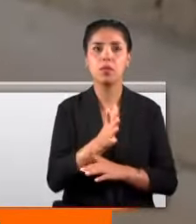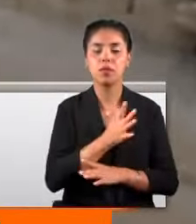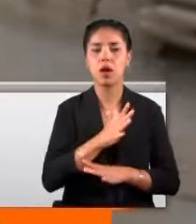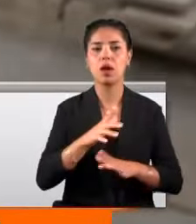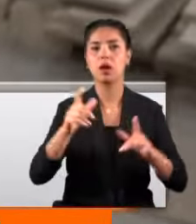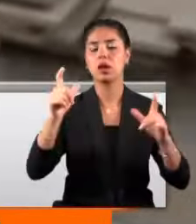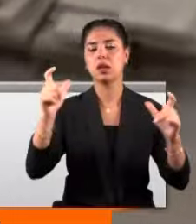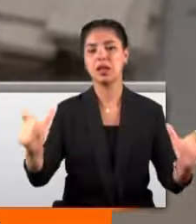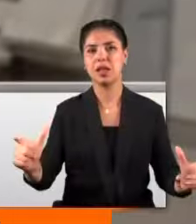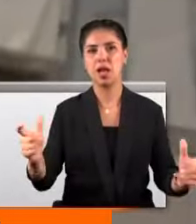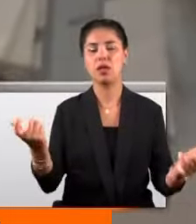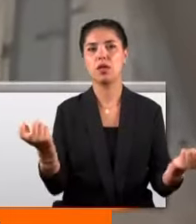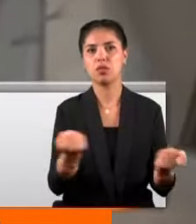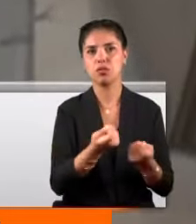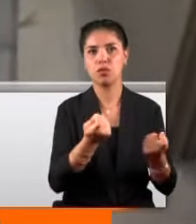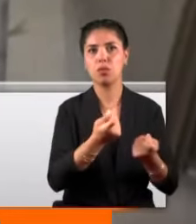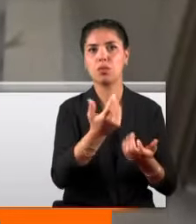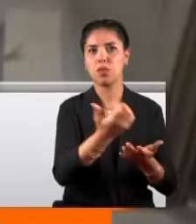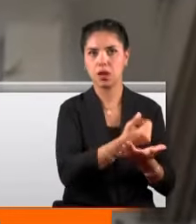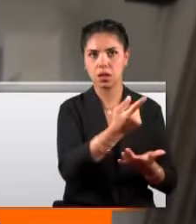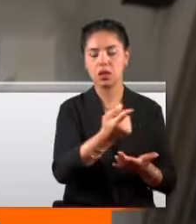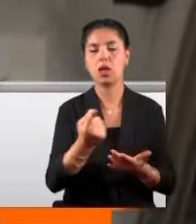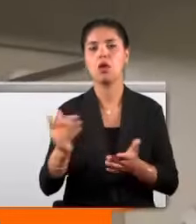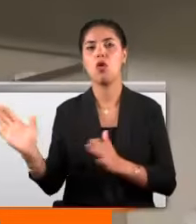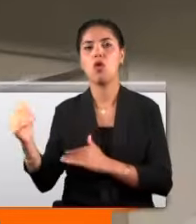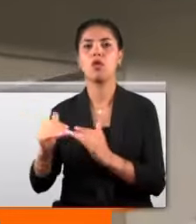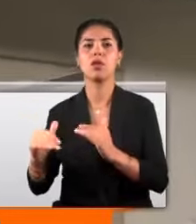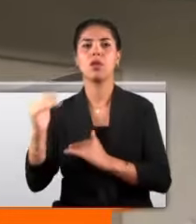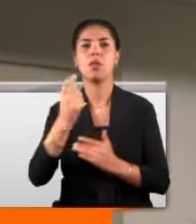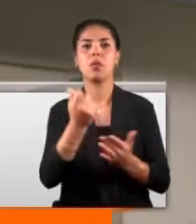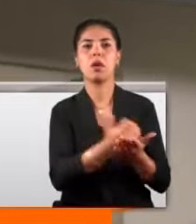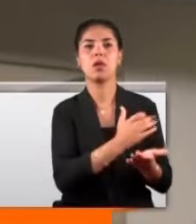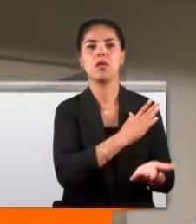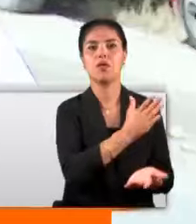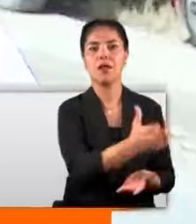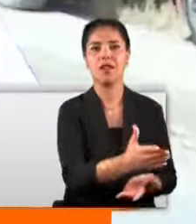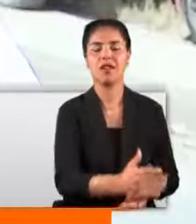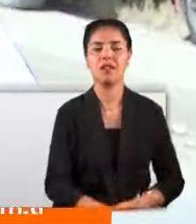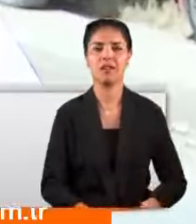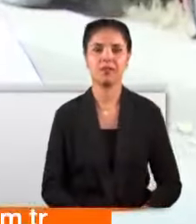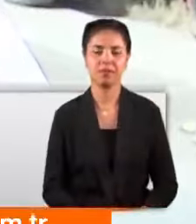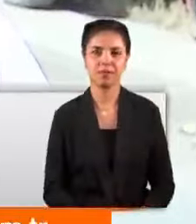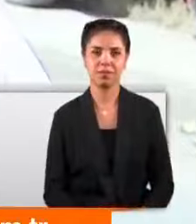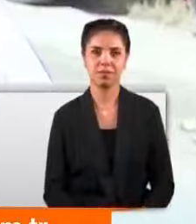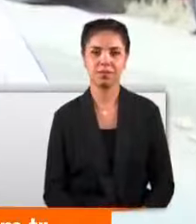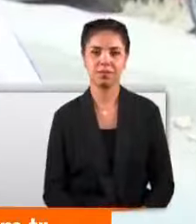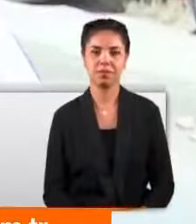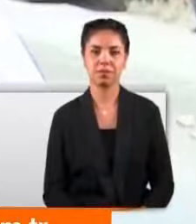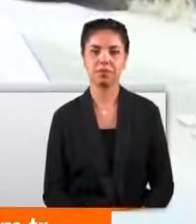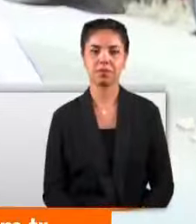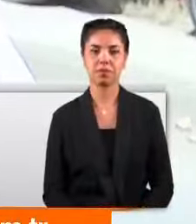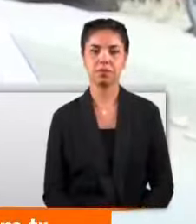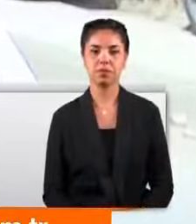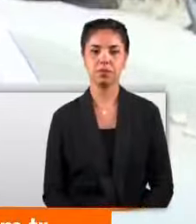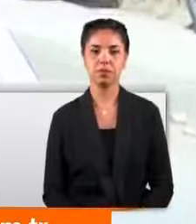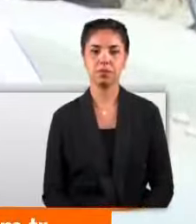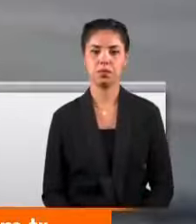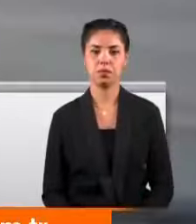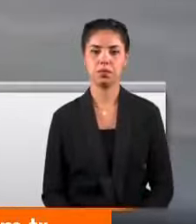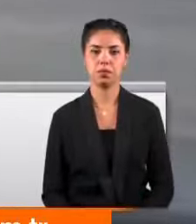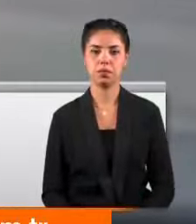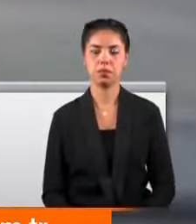kazancın ofisten birçok alanda çok daha yüksek olduğu. Çok güzel kazançlar var. İşçilerin, çalışanların, emekçilerin maaşlarının yükselmesi çok güzel